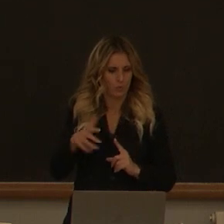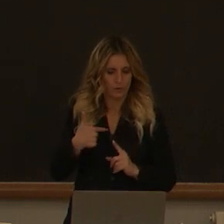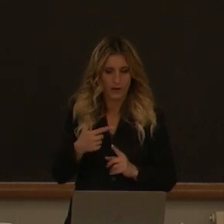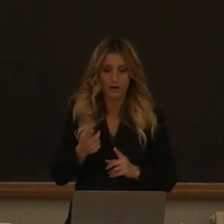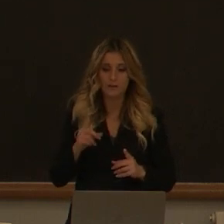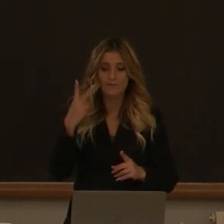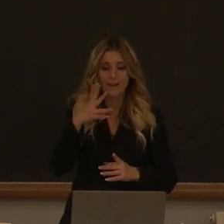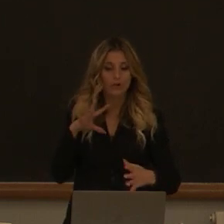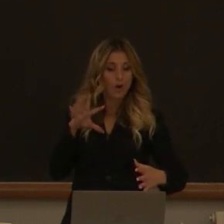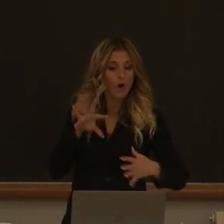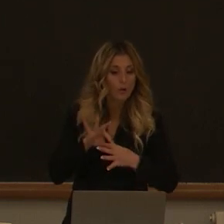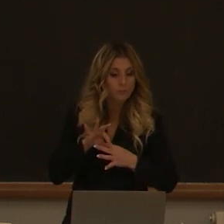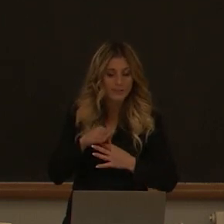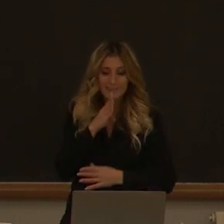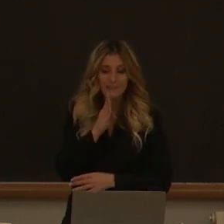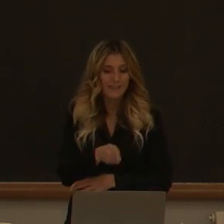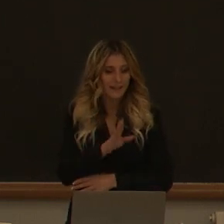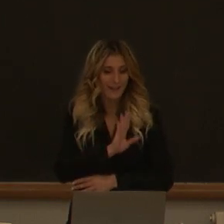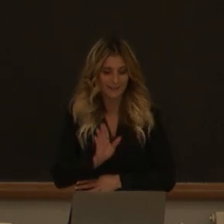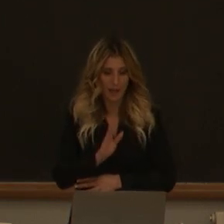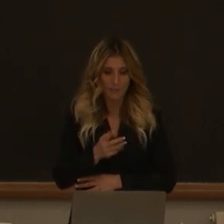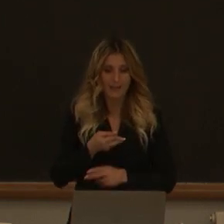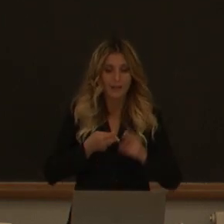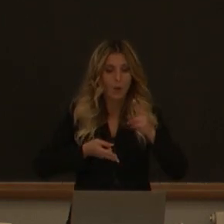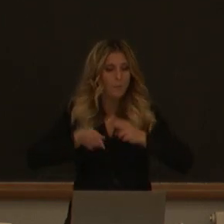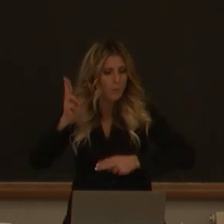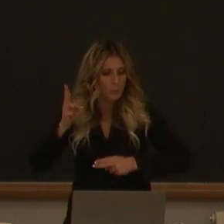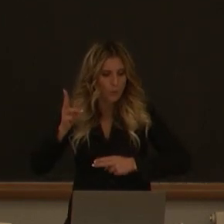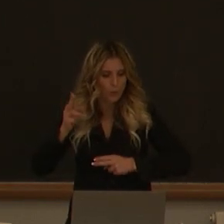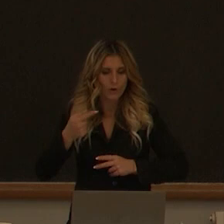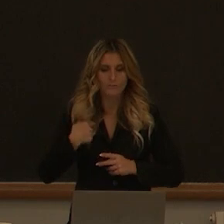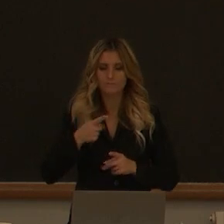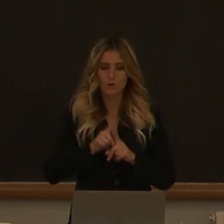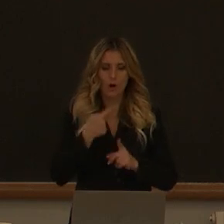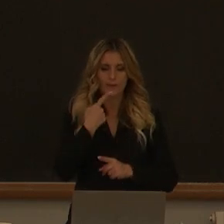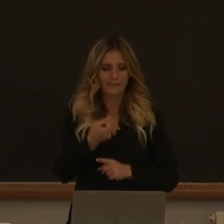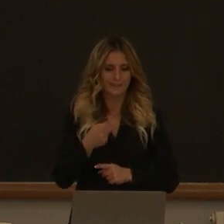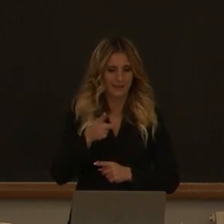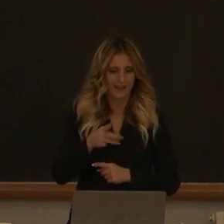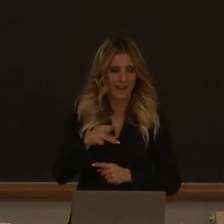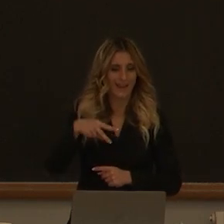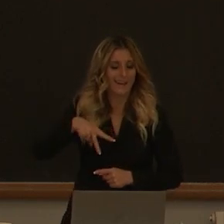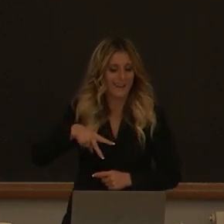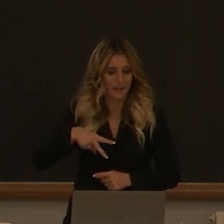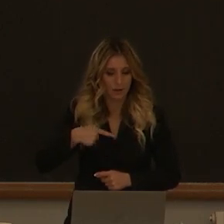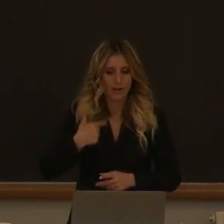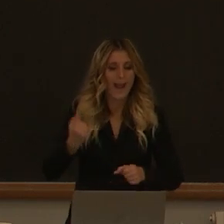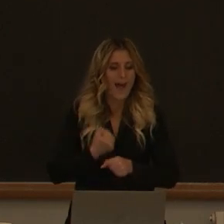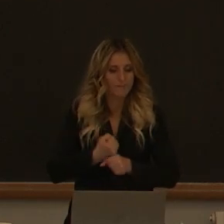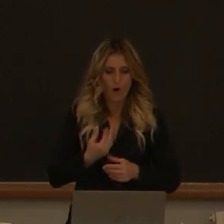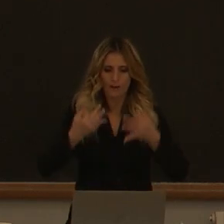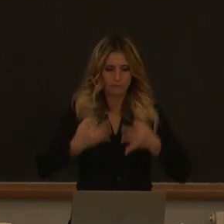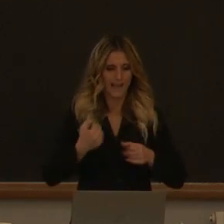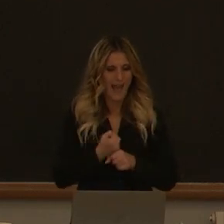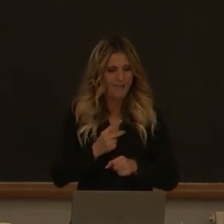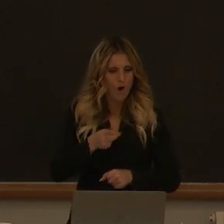che si collocano direttamente con quello che viene più genericamente definito come green jobs, cioè lavori, diciamo, green,